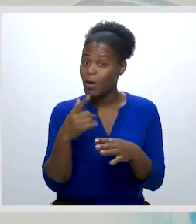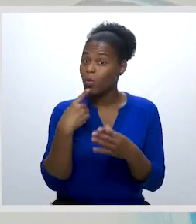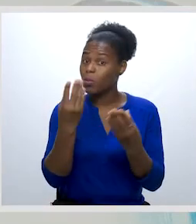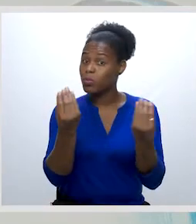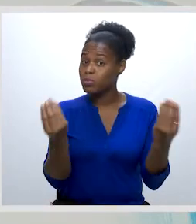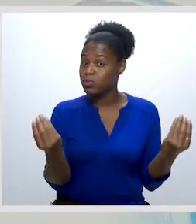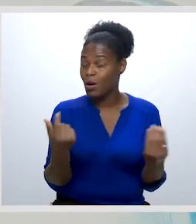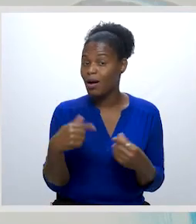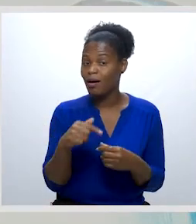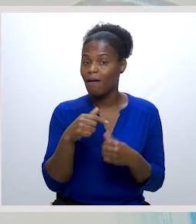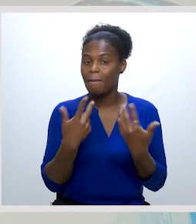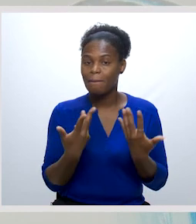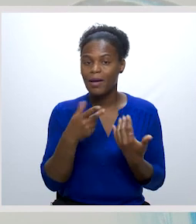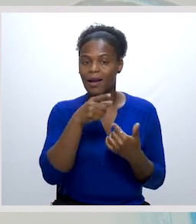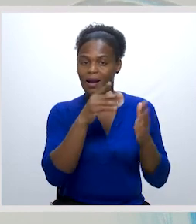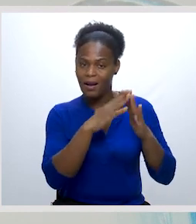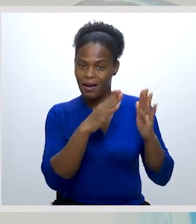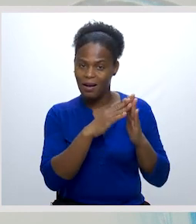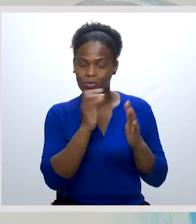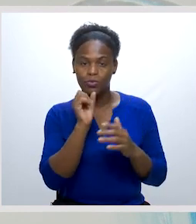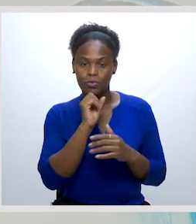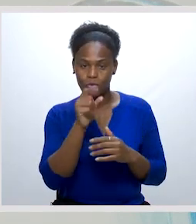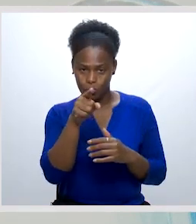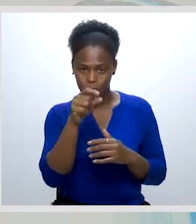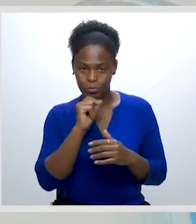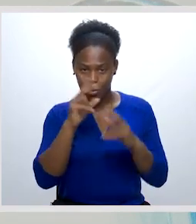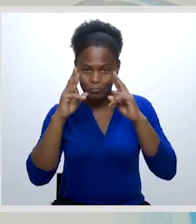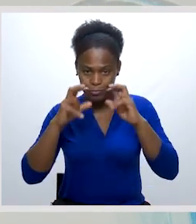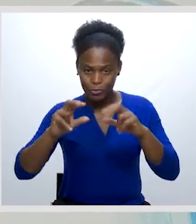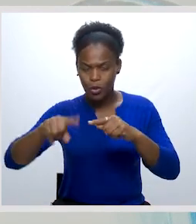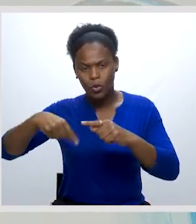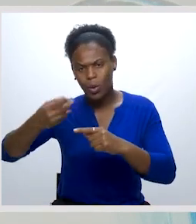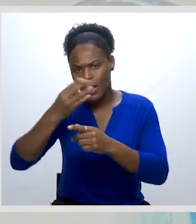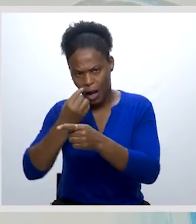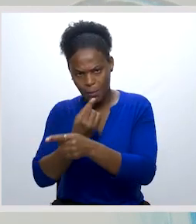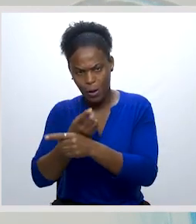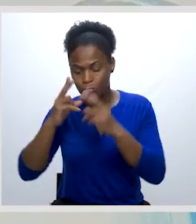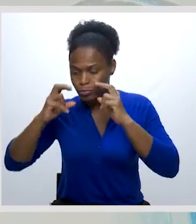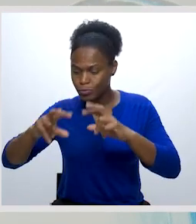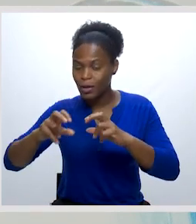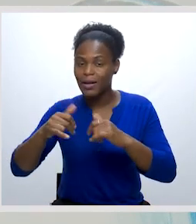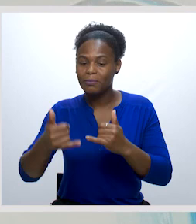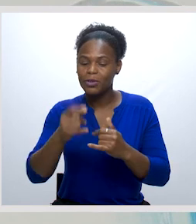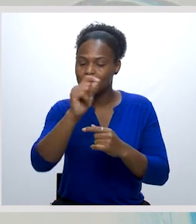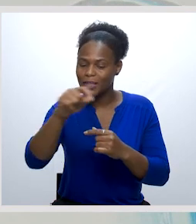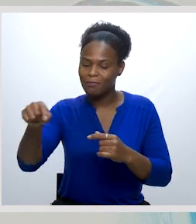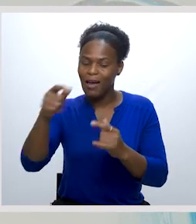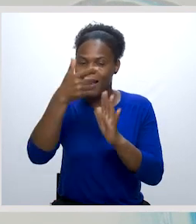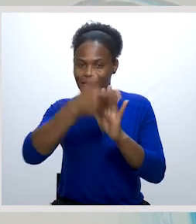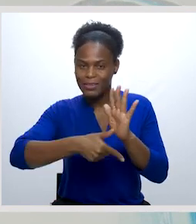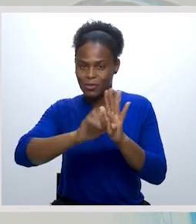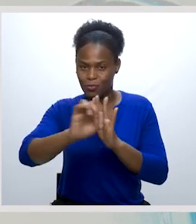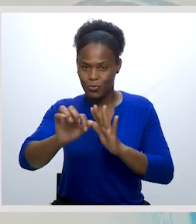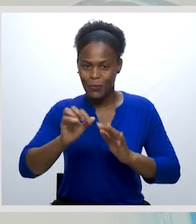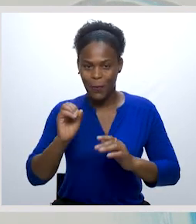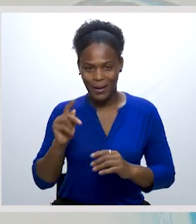maison, vous pouvez rechercher d'autres aliments et compléter votre liste. OK?